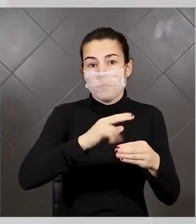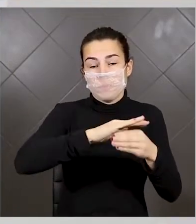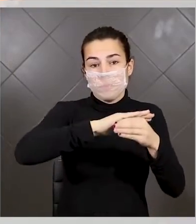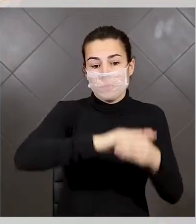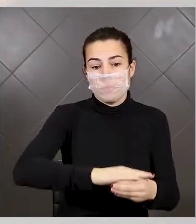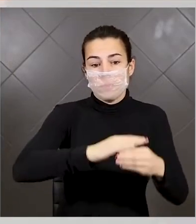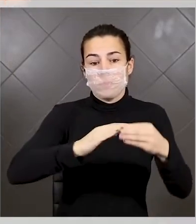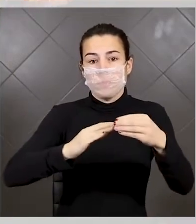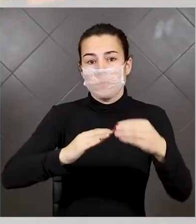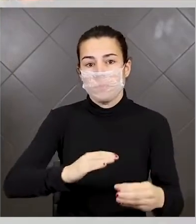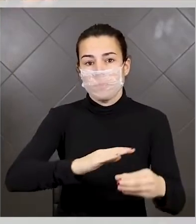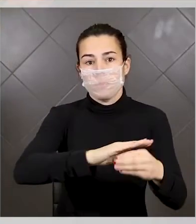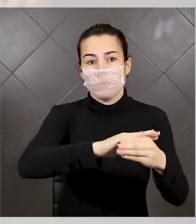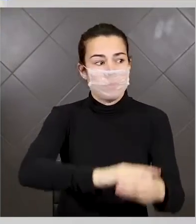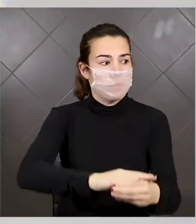I anem tallant